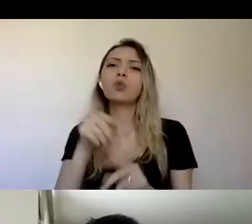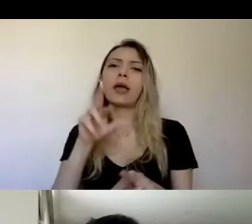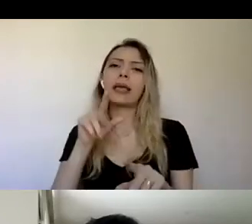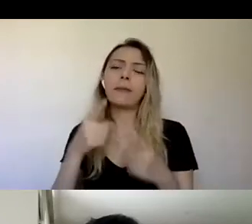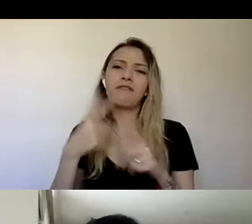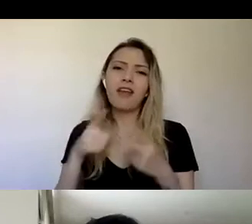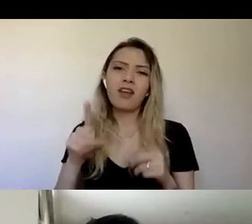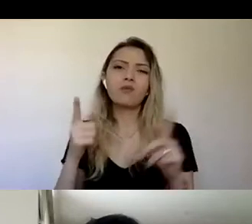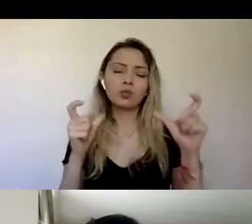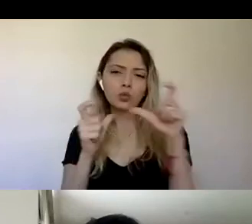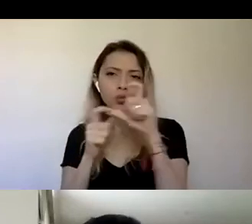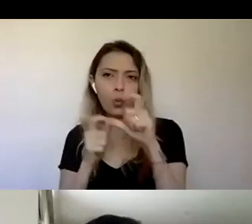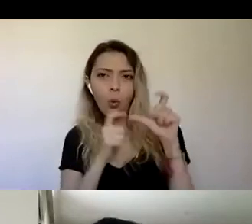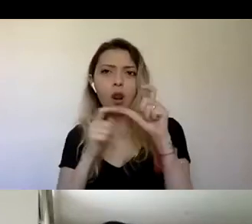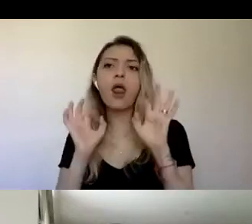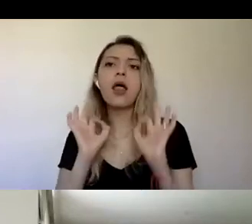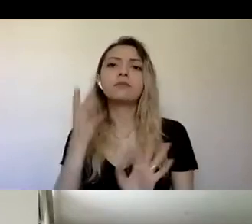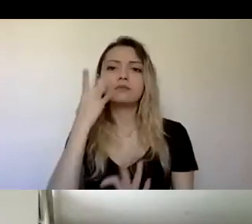gösterge tümceleri aslında